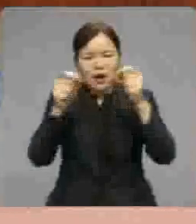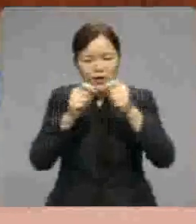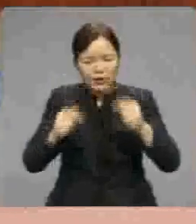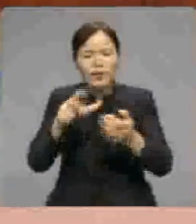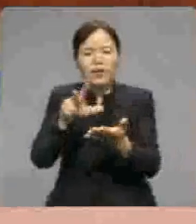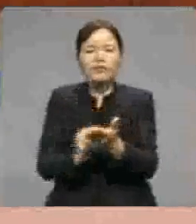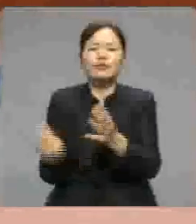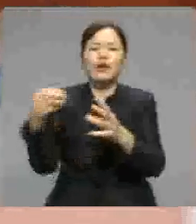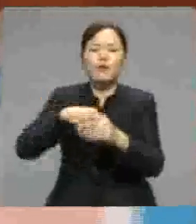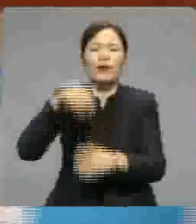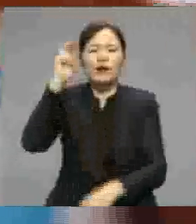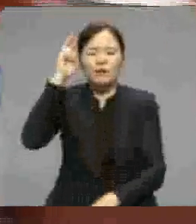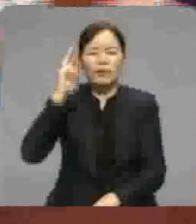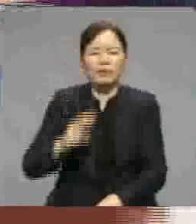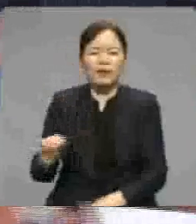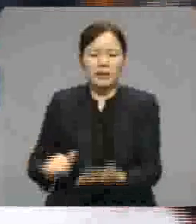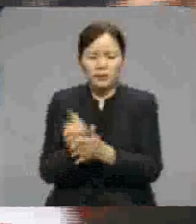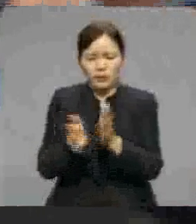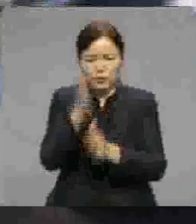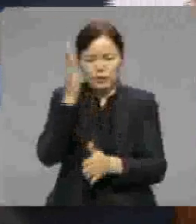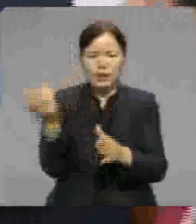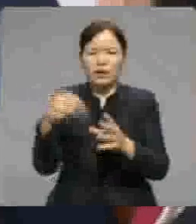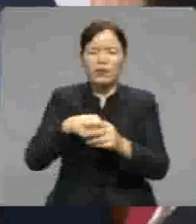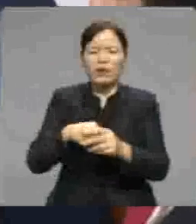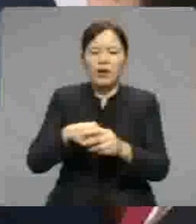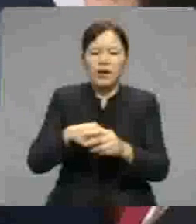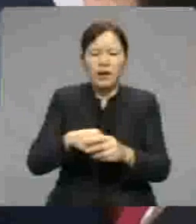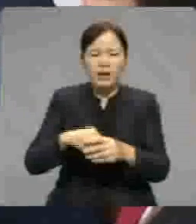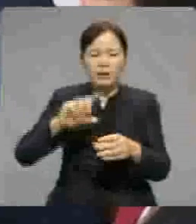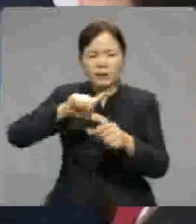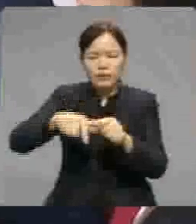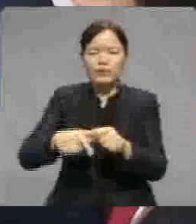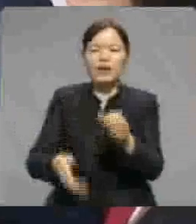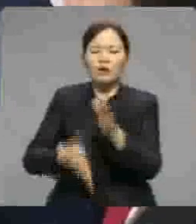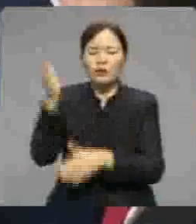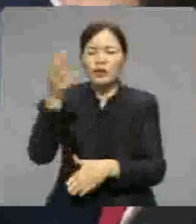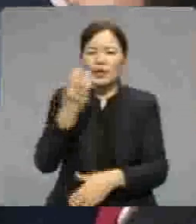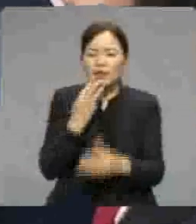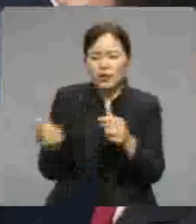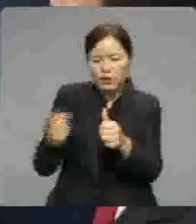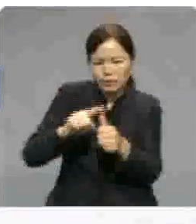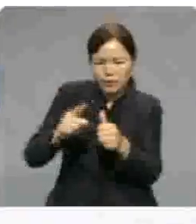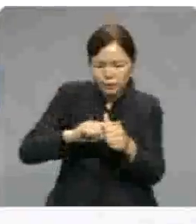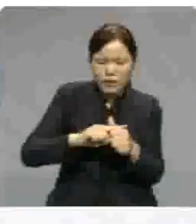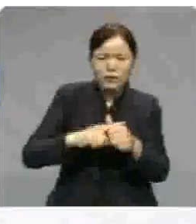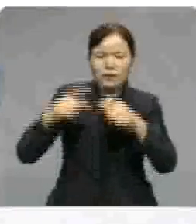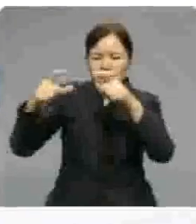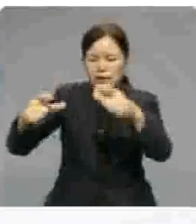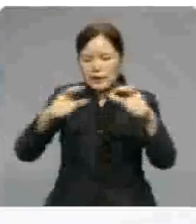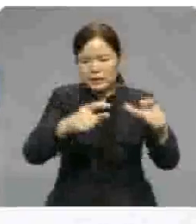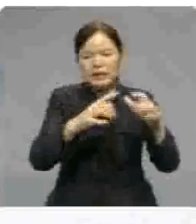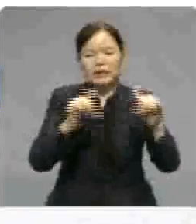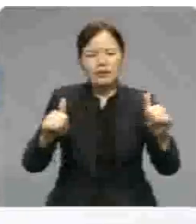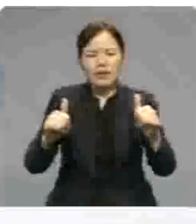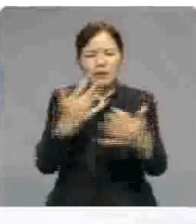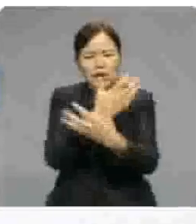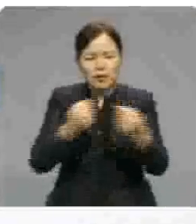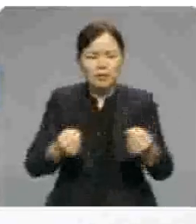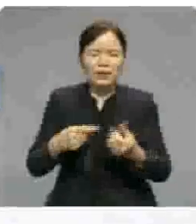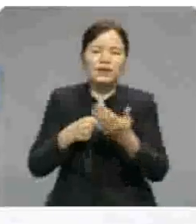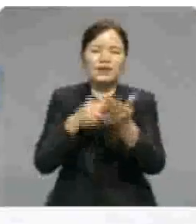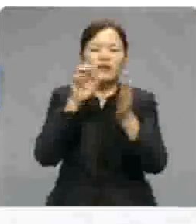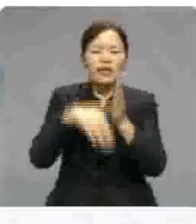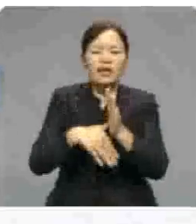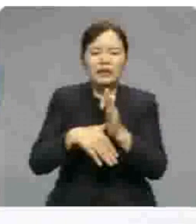보입니다. 김포시 등 인접도시가 서울로 편입되더라도 해당 지역 주민들의 아파트 청약에 기존의 가산점을